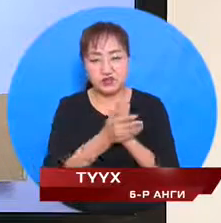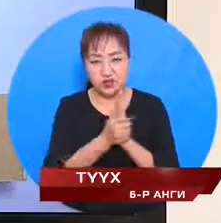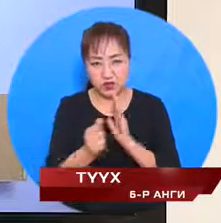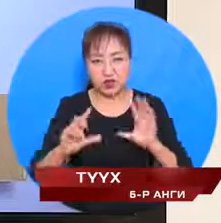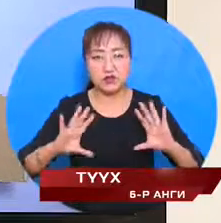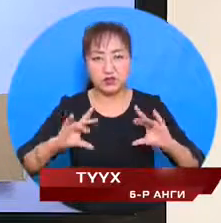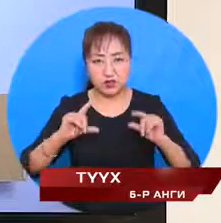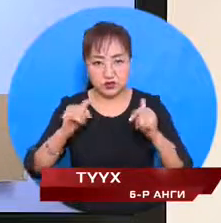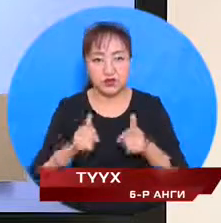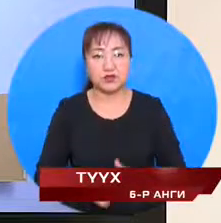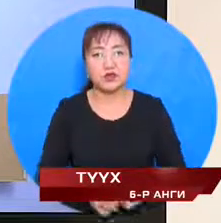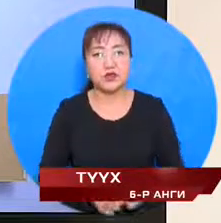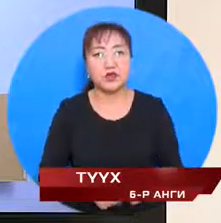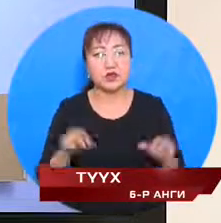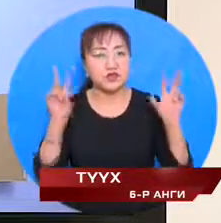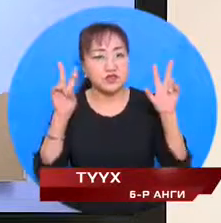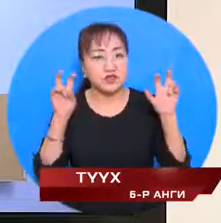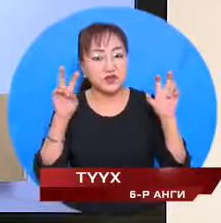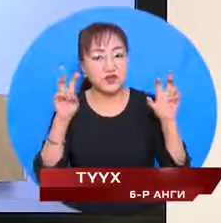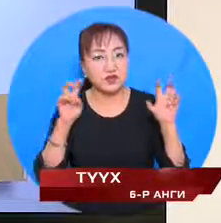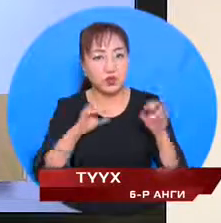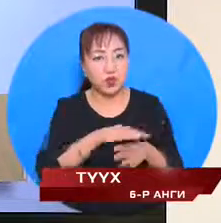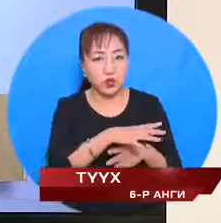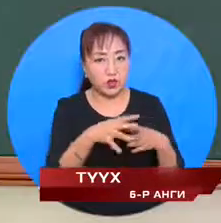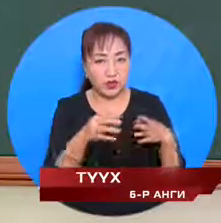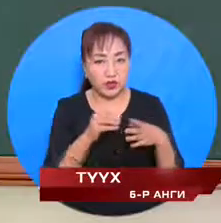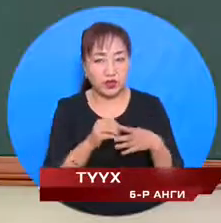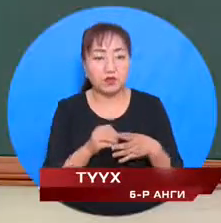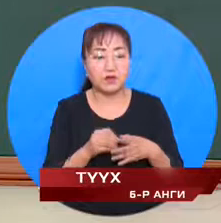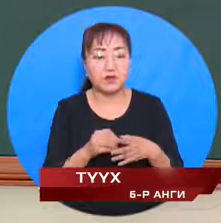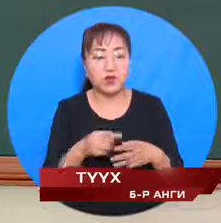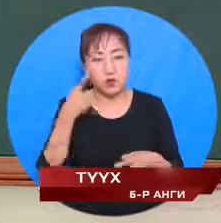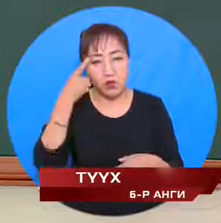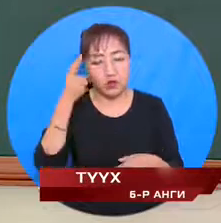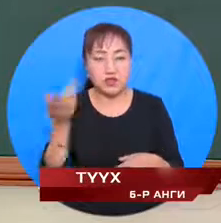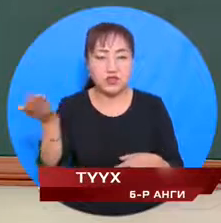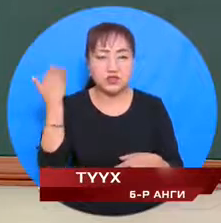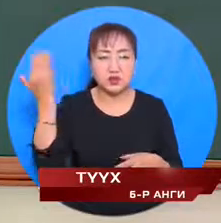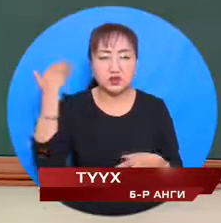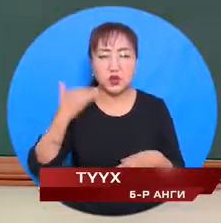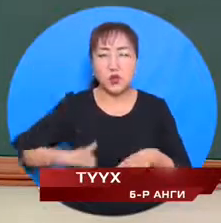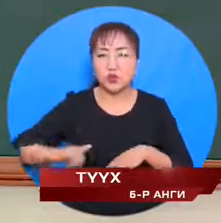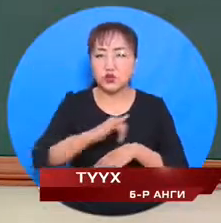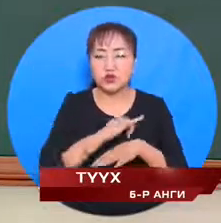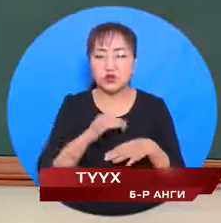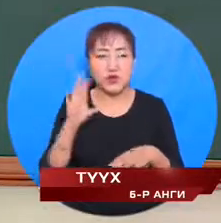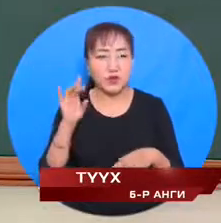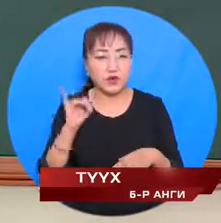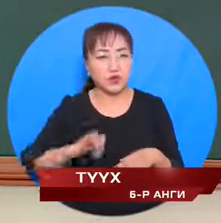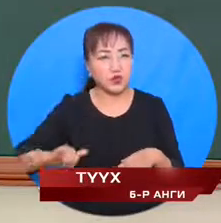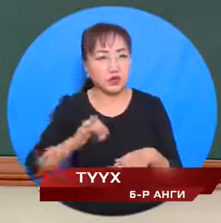энэхүү сэдвийн хүрээнд бид нар Монголын улсын буюу Монголын эртний улсуудыг хүүхдүүд маань нэрлээд үзээрэй. Ямар ямар улсууд байдаг юм бол?